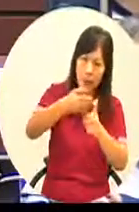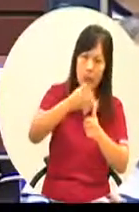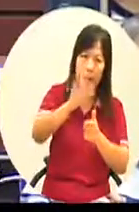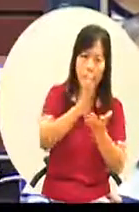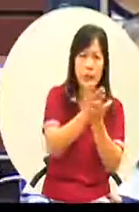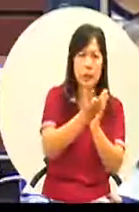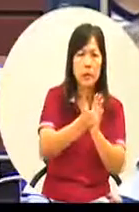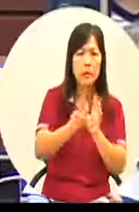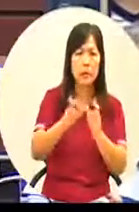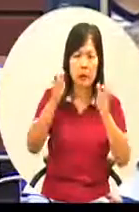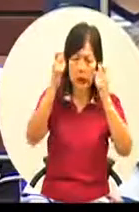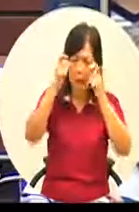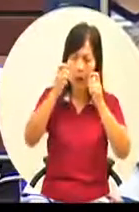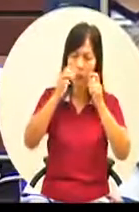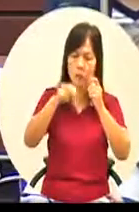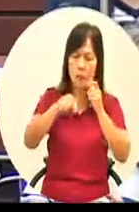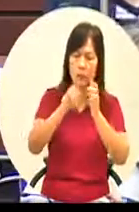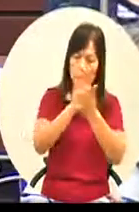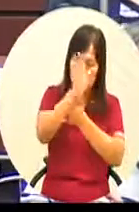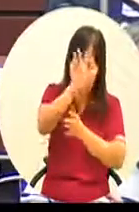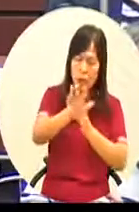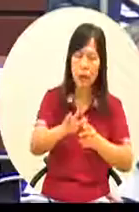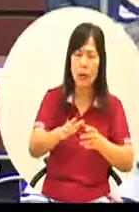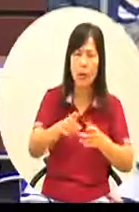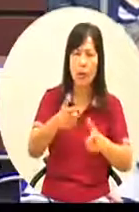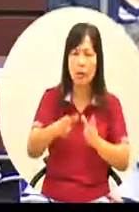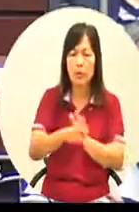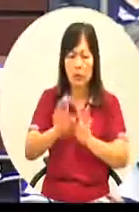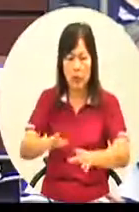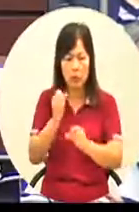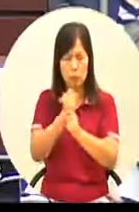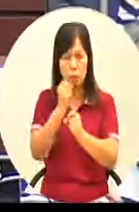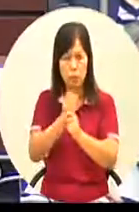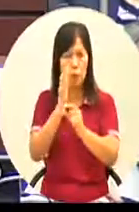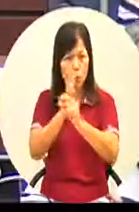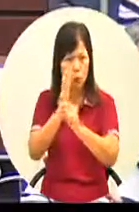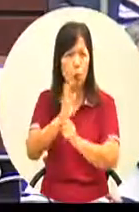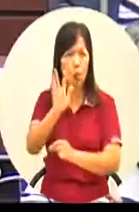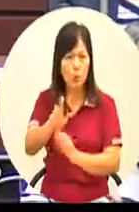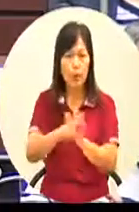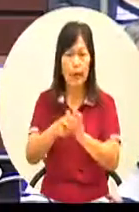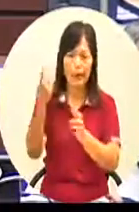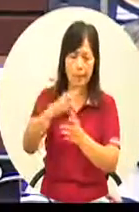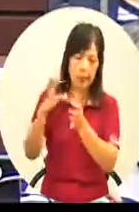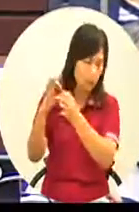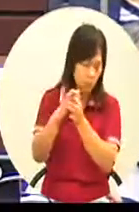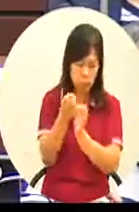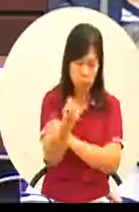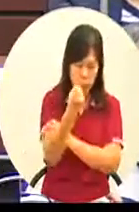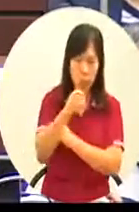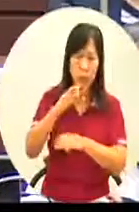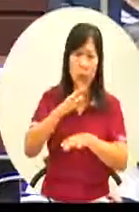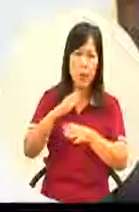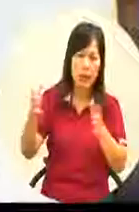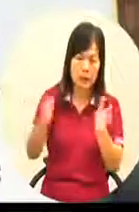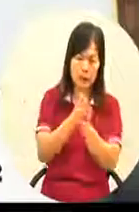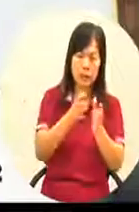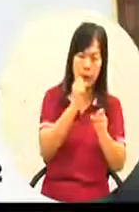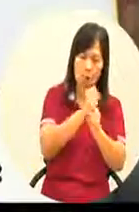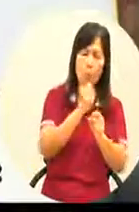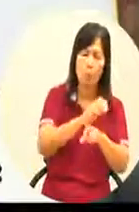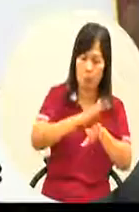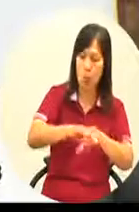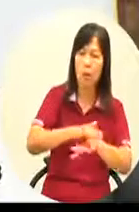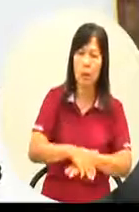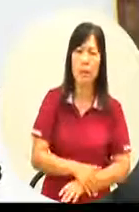高雄都已经不是说未来是已经在进行的，我们这方面会继续的努力，以及其他产业的合作。 谢谢